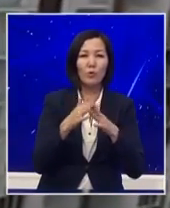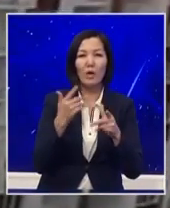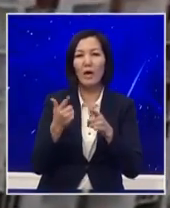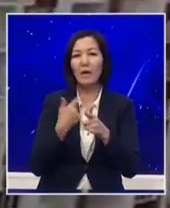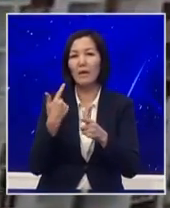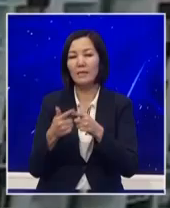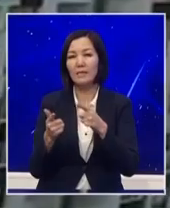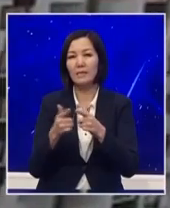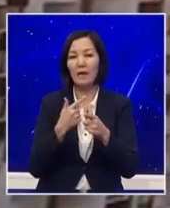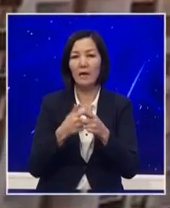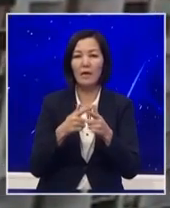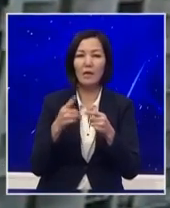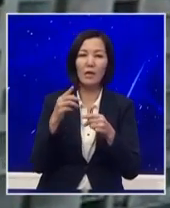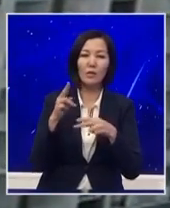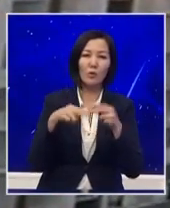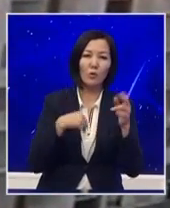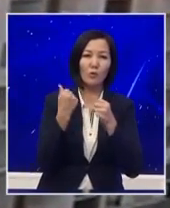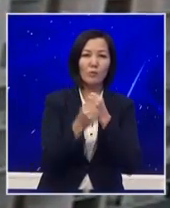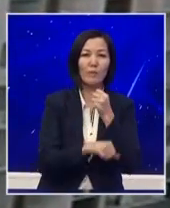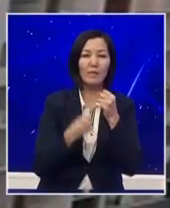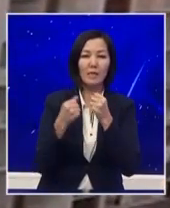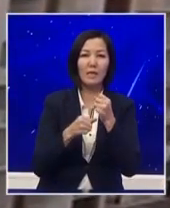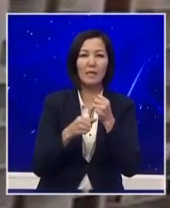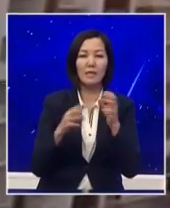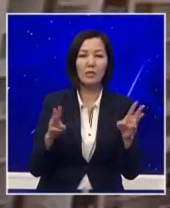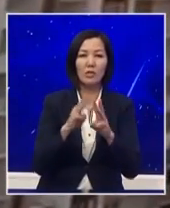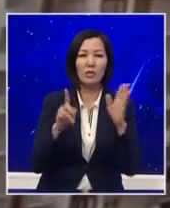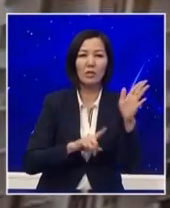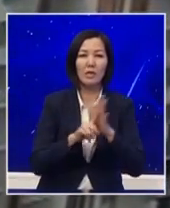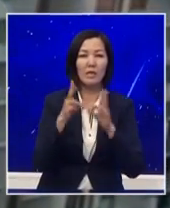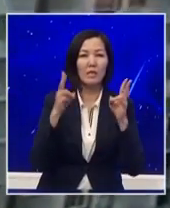оқшаулағыш материалдан шыққан. Зардап шеккендер мен қайтыс болғандар жоқ.